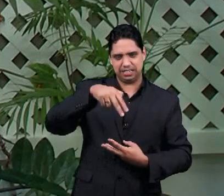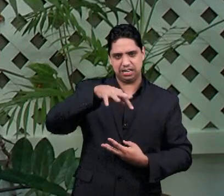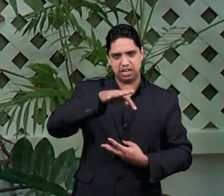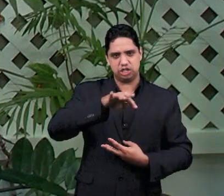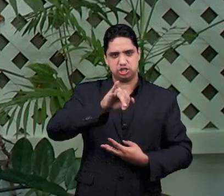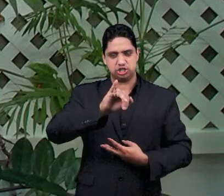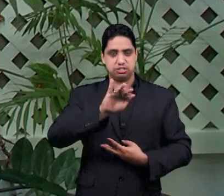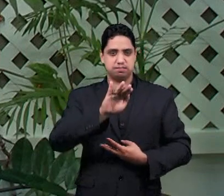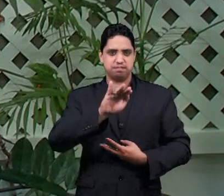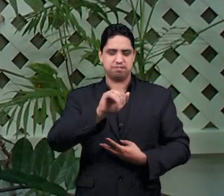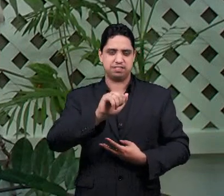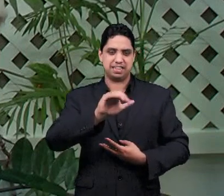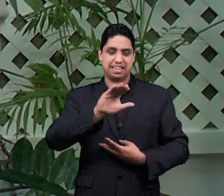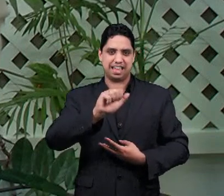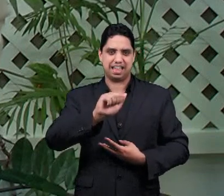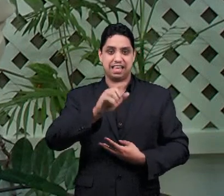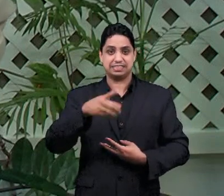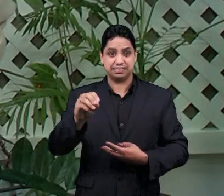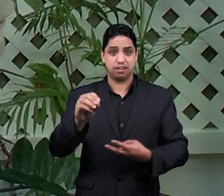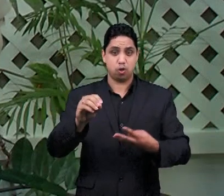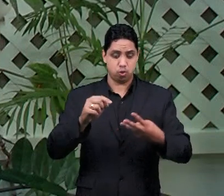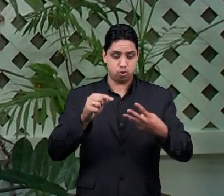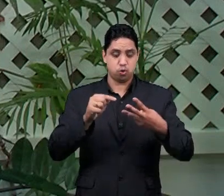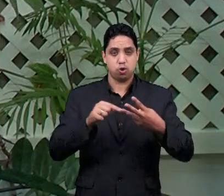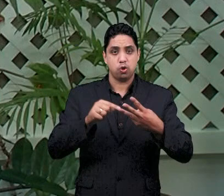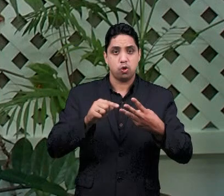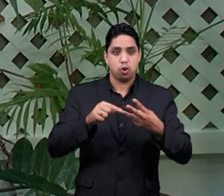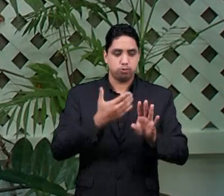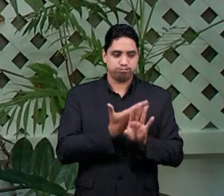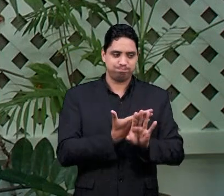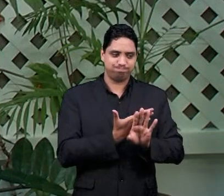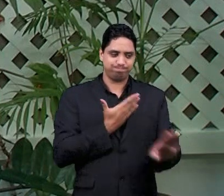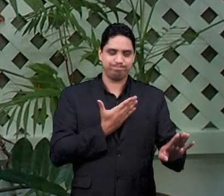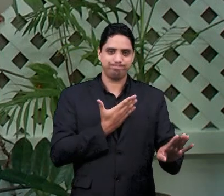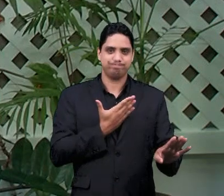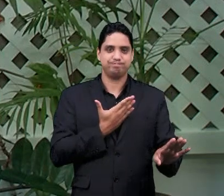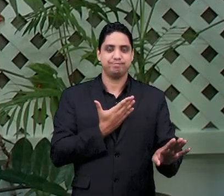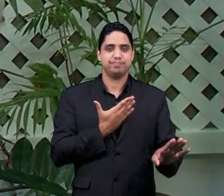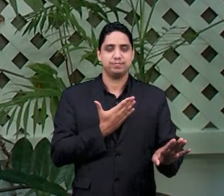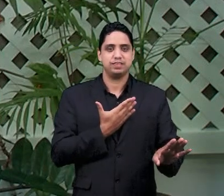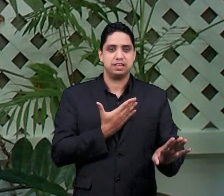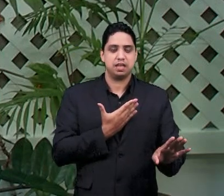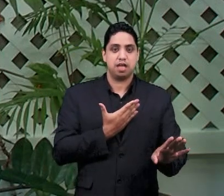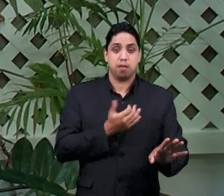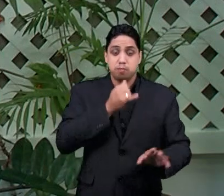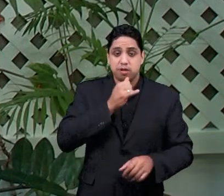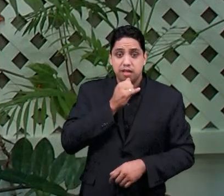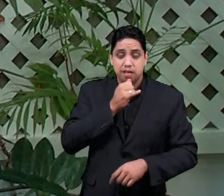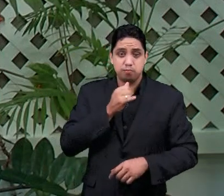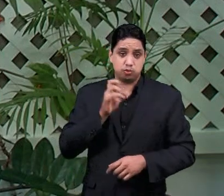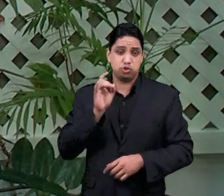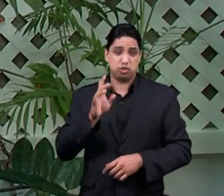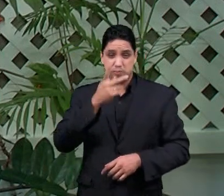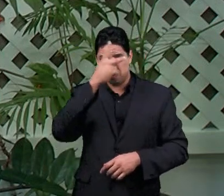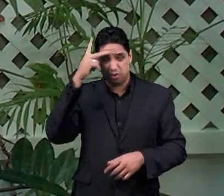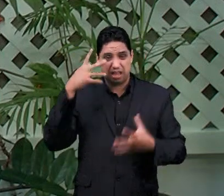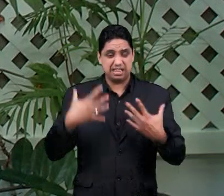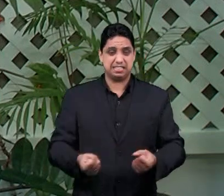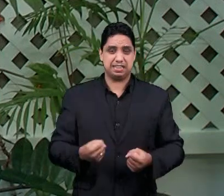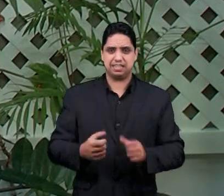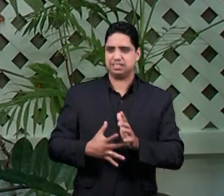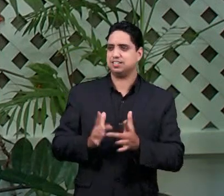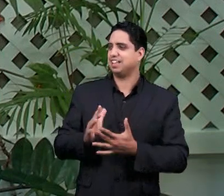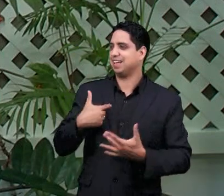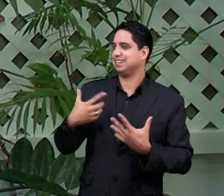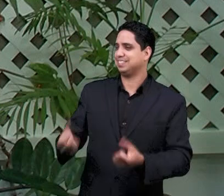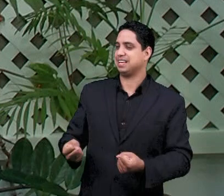l'acte. L'autre chose, c'est le processus. Beaucoup restent seulement dans l'acte. Il a accepté Jésus, voilà, c'est fini. Mais